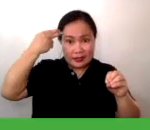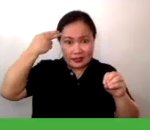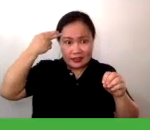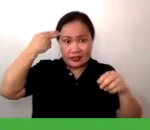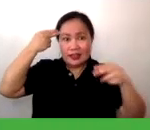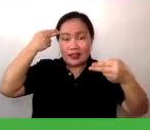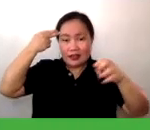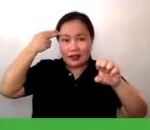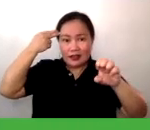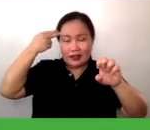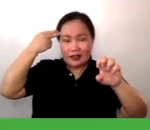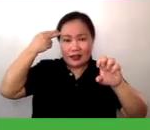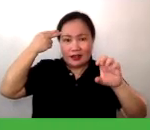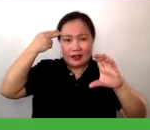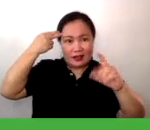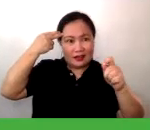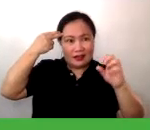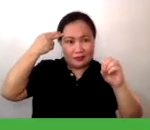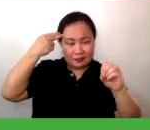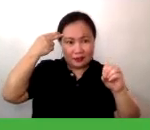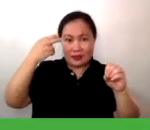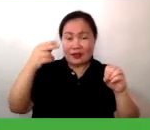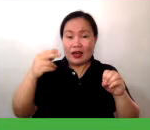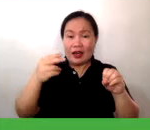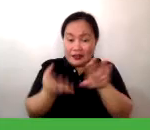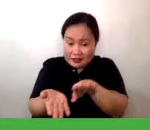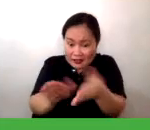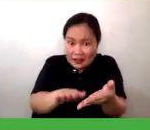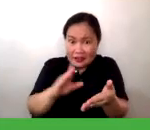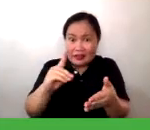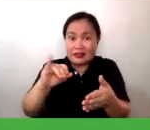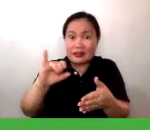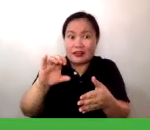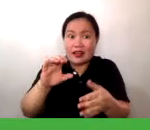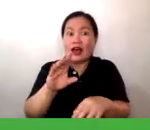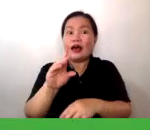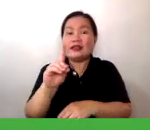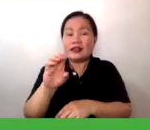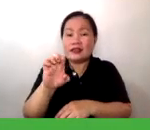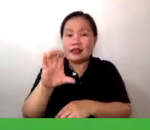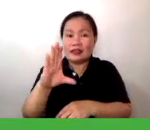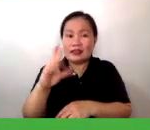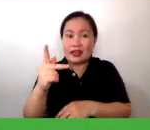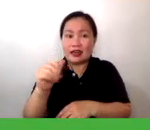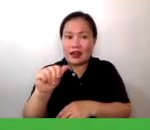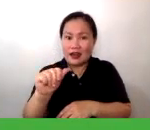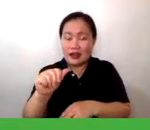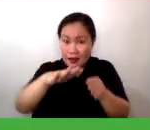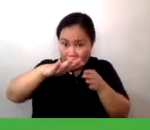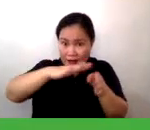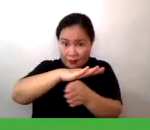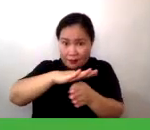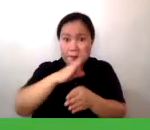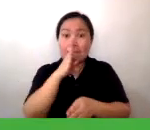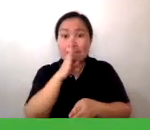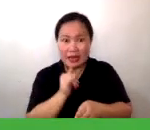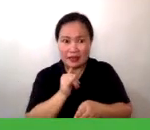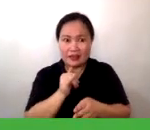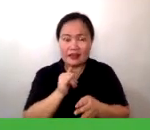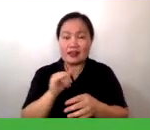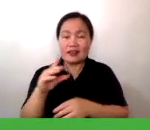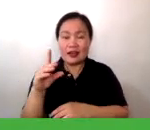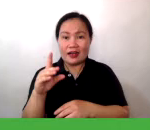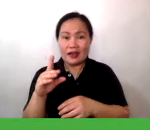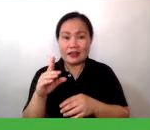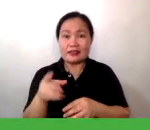kilogram, kiloliter. Hectometer, hectogram, hectoliter. So, yun po. And then again ha, remind lang po na ang liter po